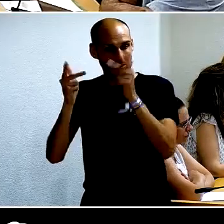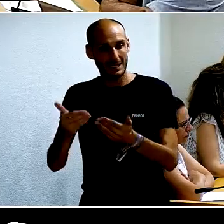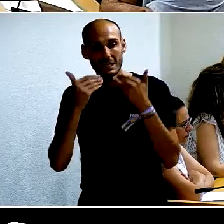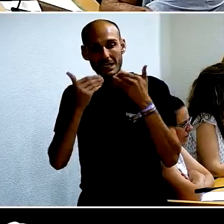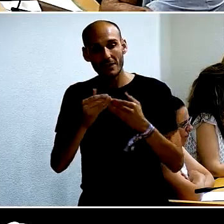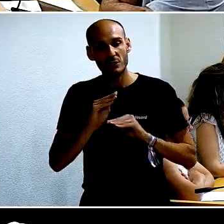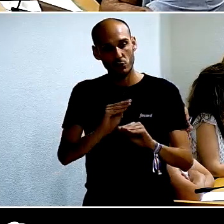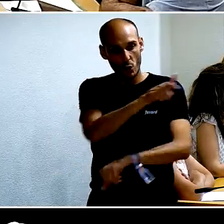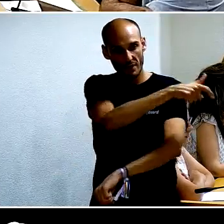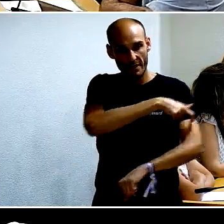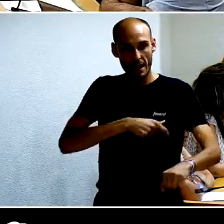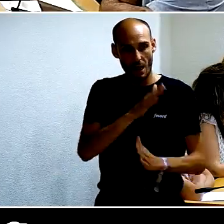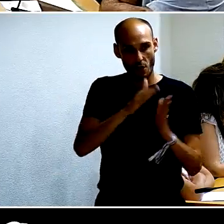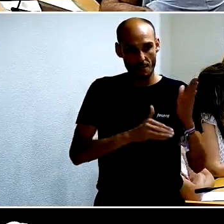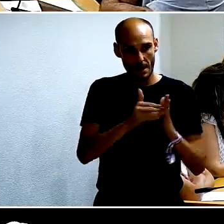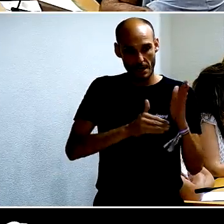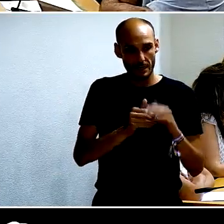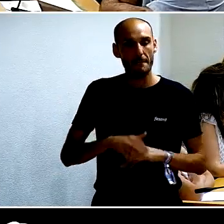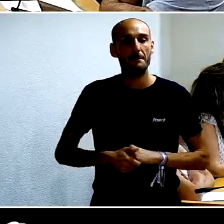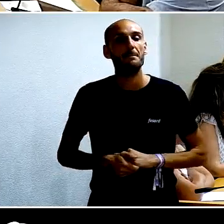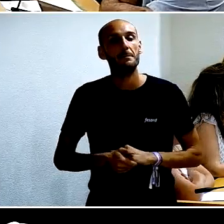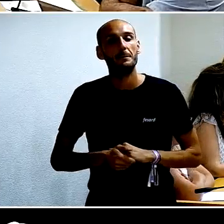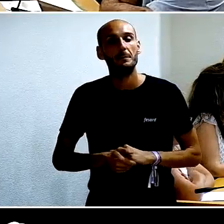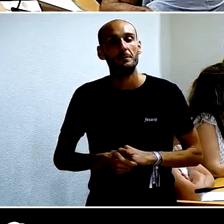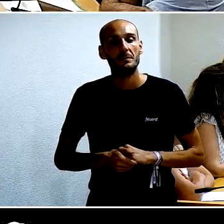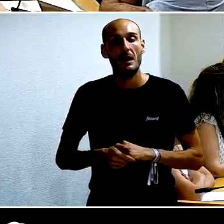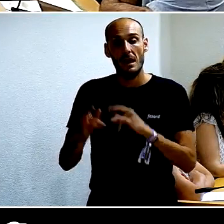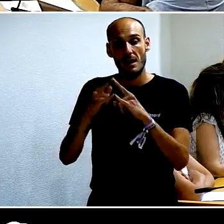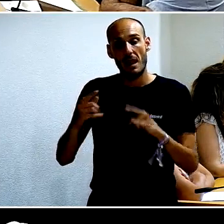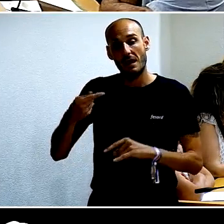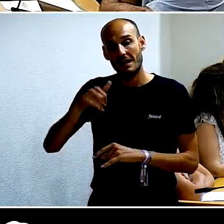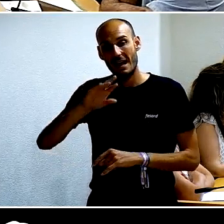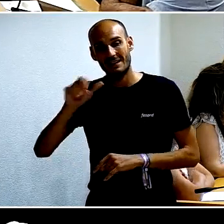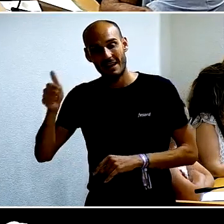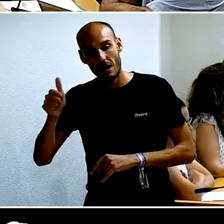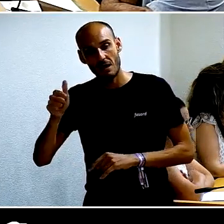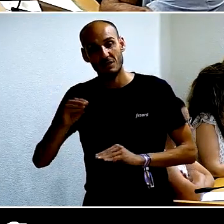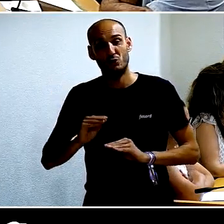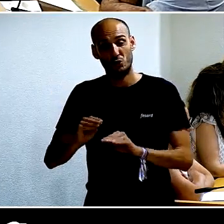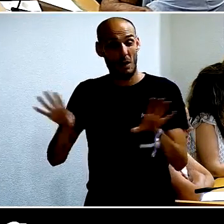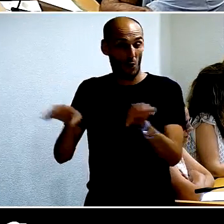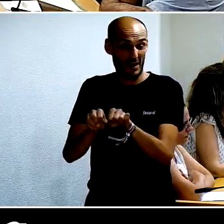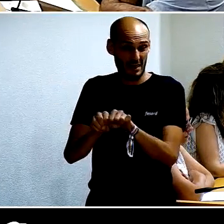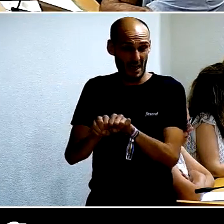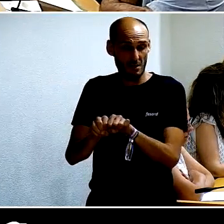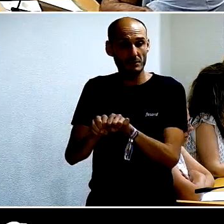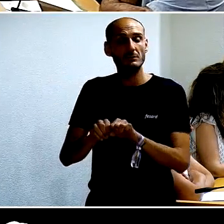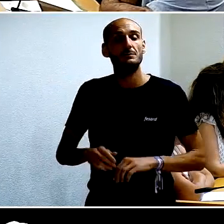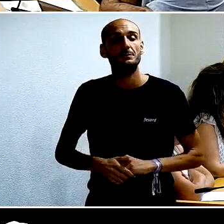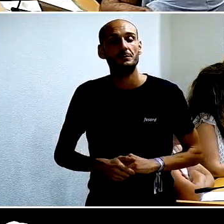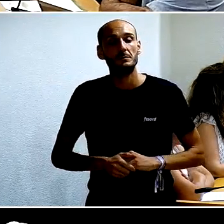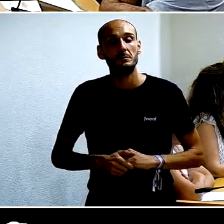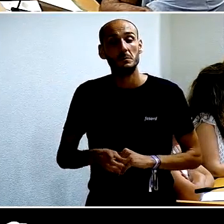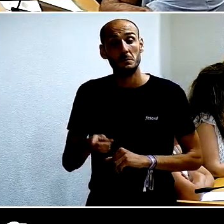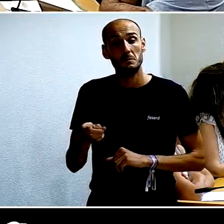Bulà. La Daira de Lemsid forma part de la wilaya, que és com una província, de Bufdor, un dels